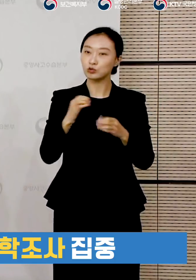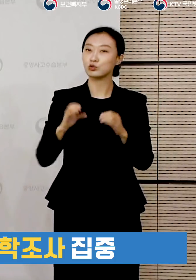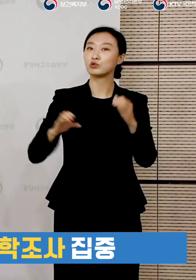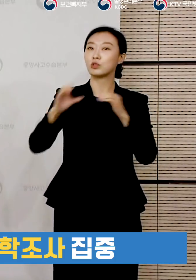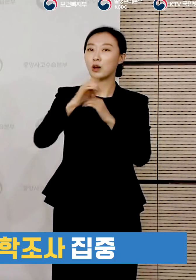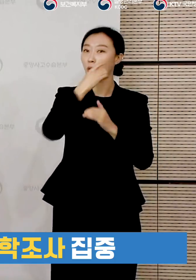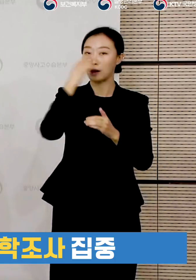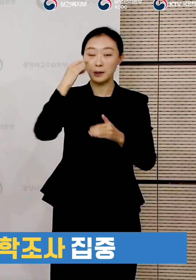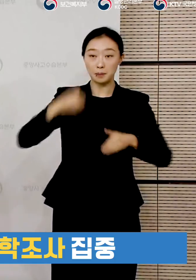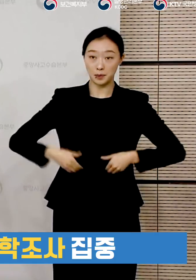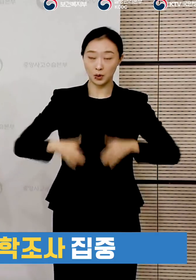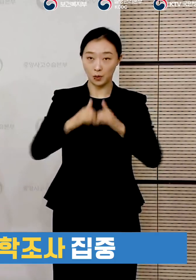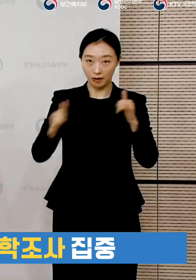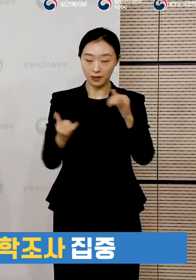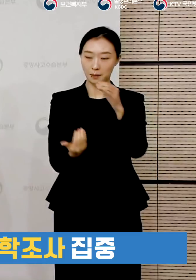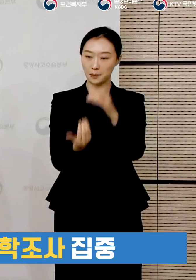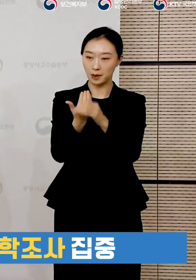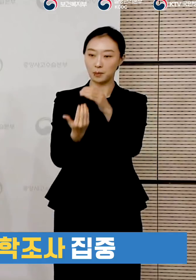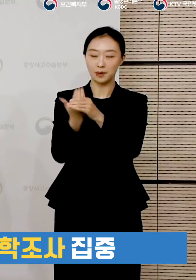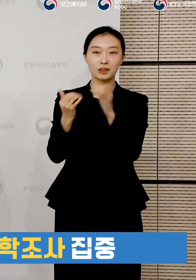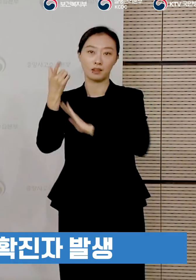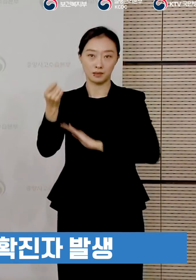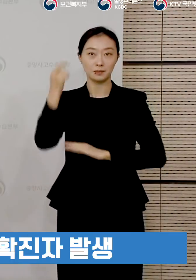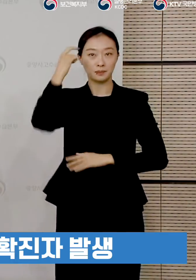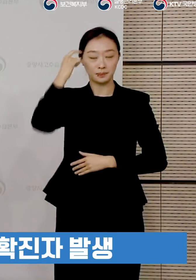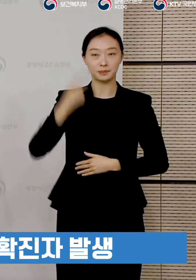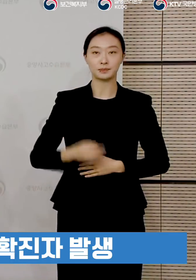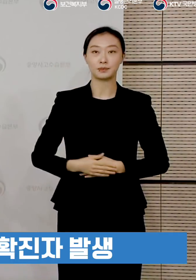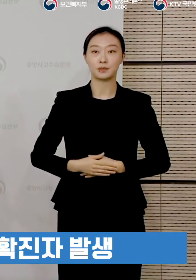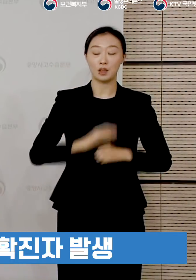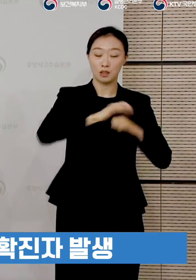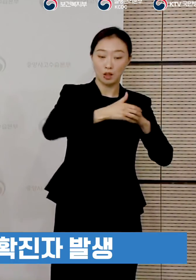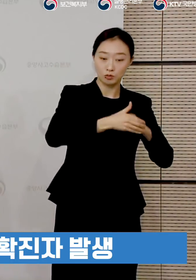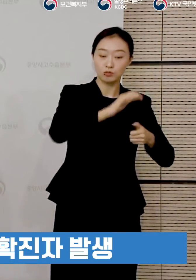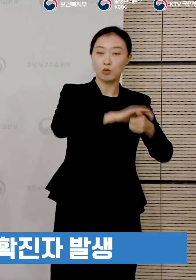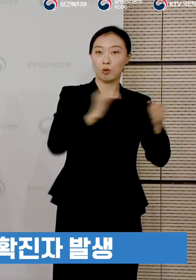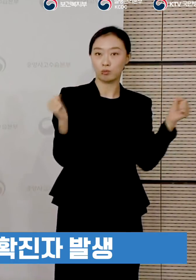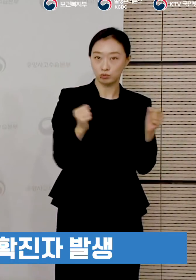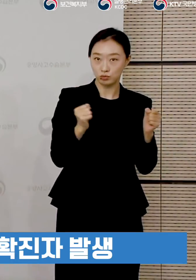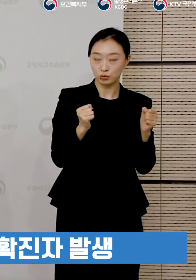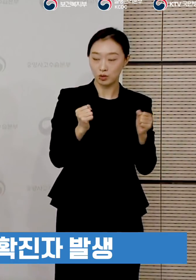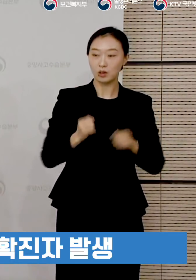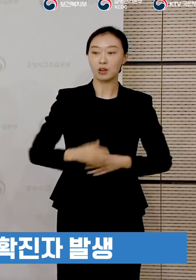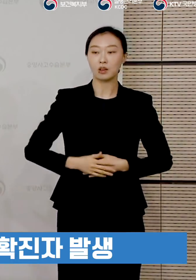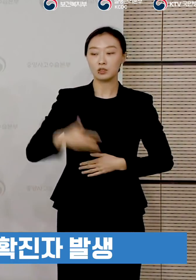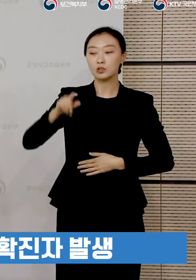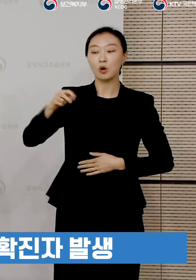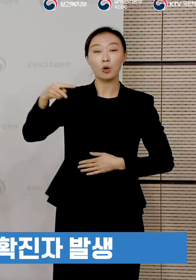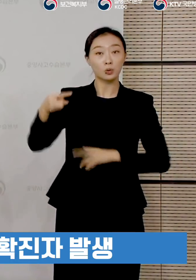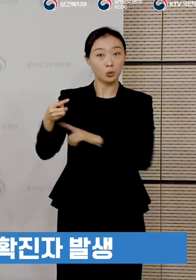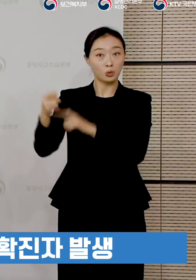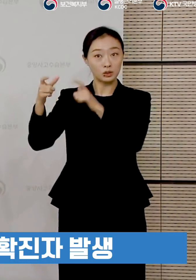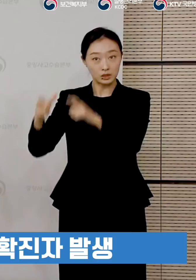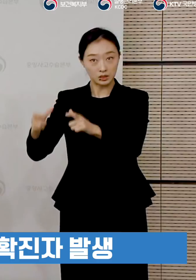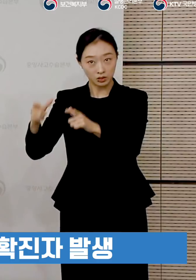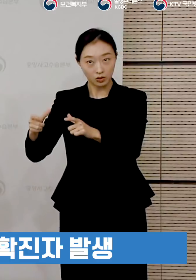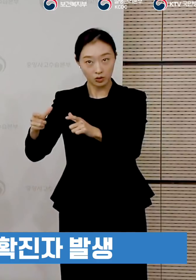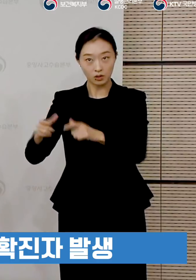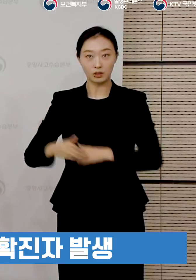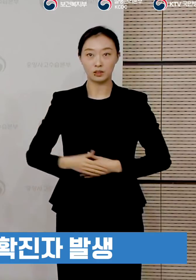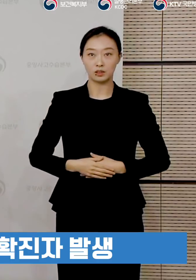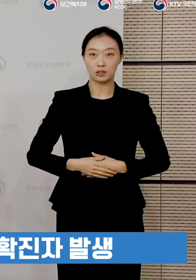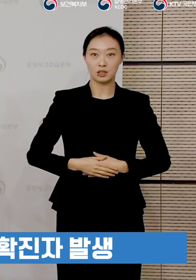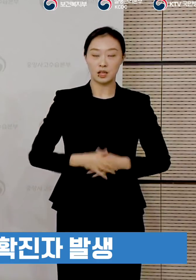확진 환자들이 산발적으로 나타나고 있습니다. 대구, 경북 청도 등 일부 지역에서 특정 집단